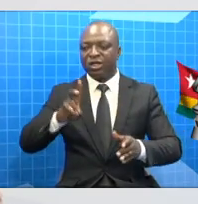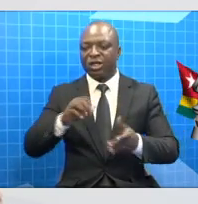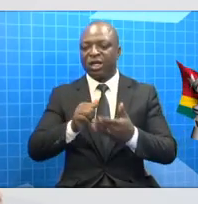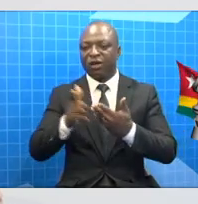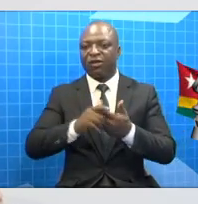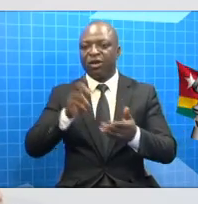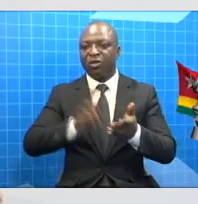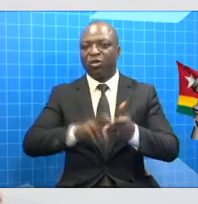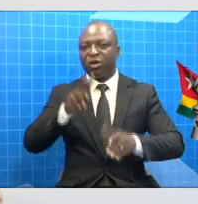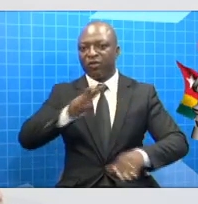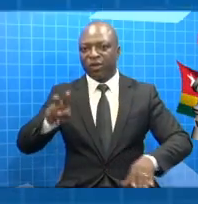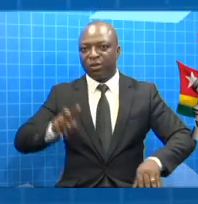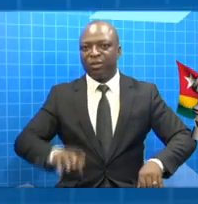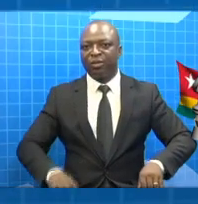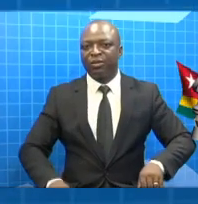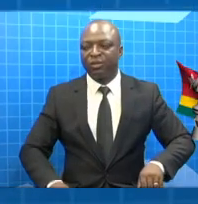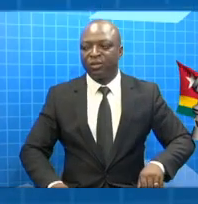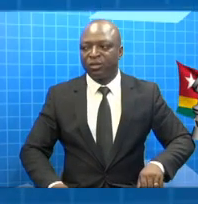27 avril 2022.